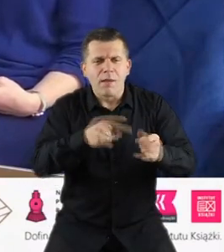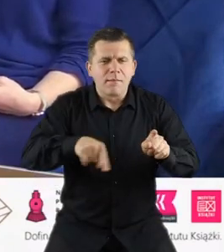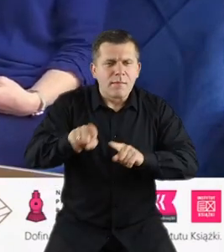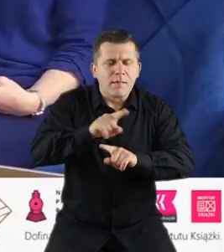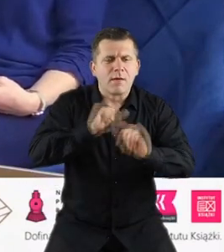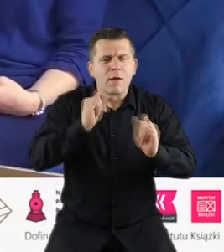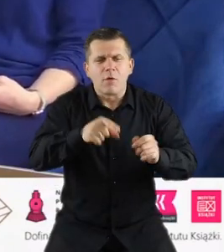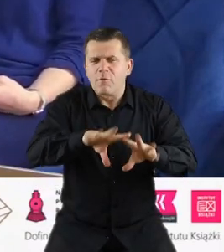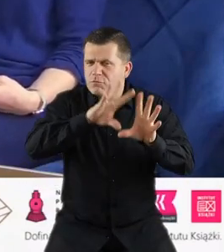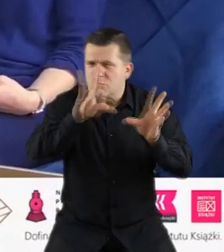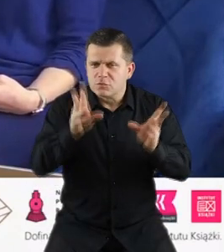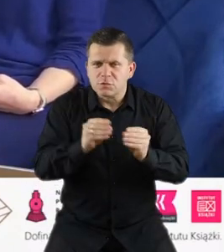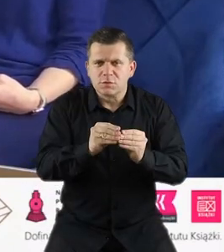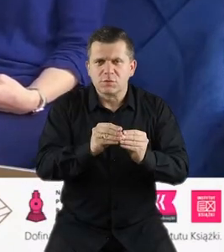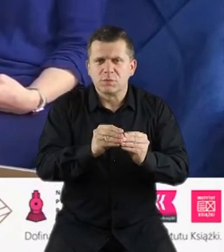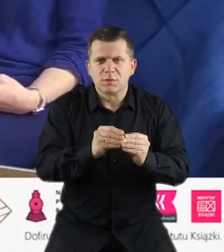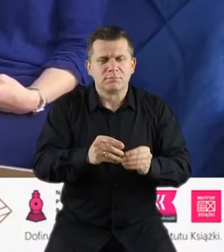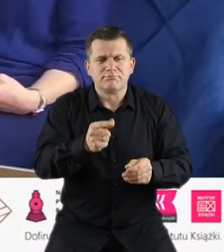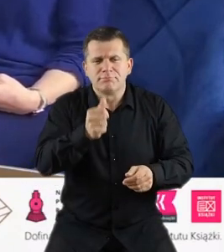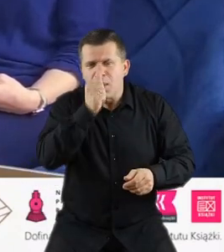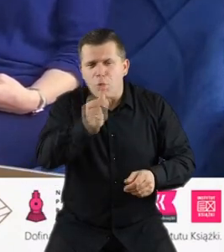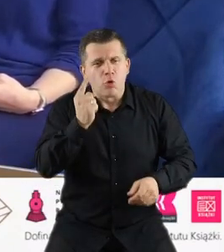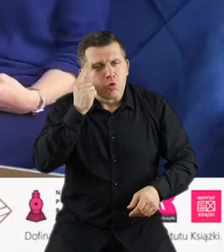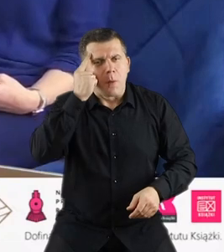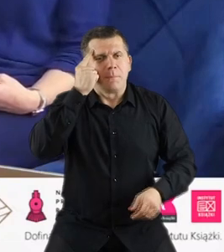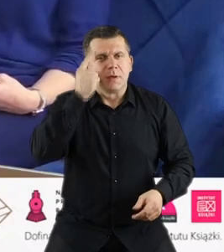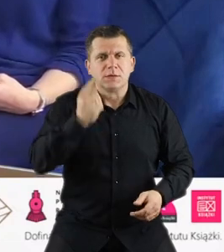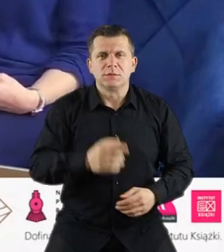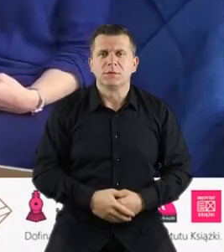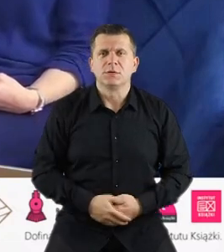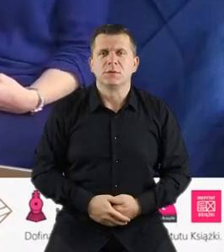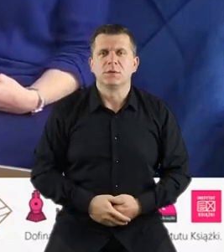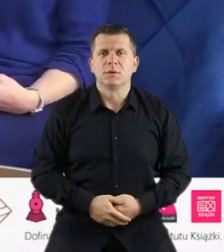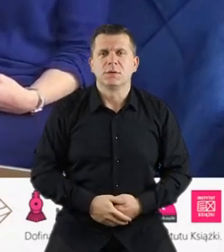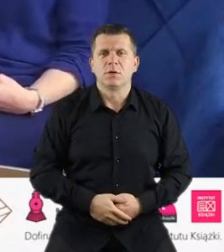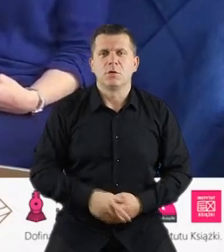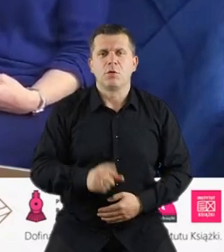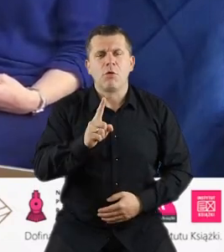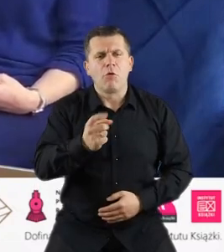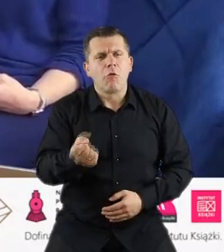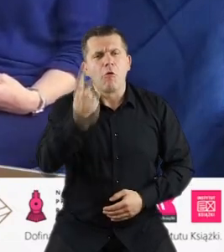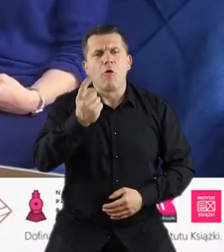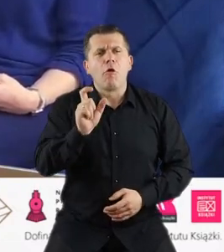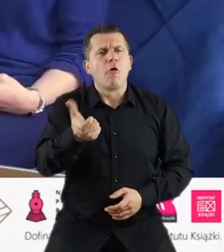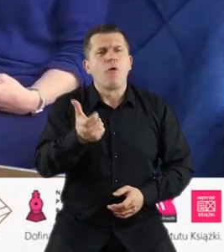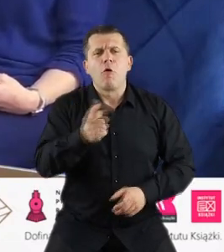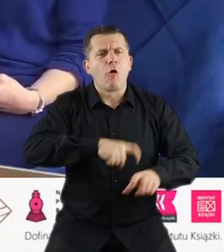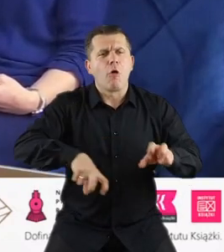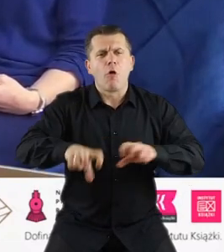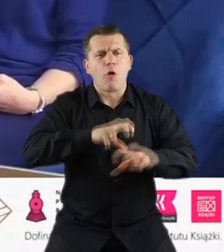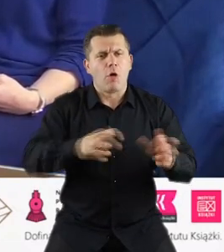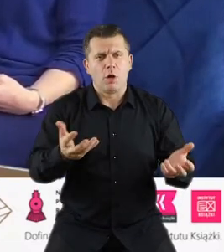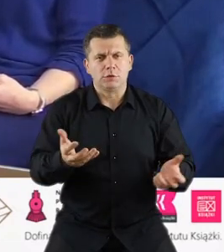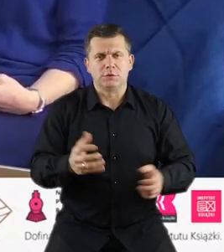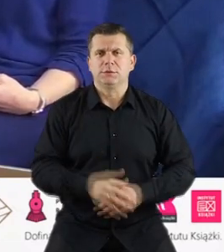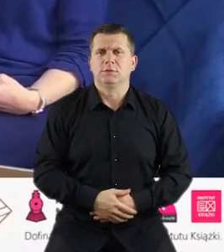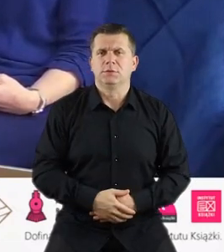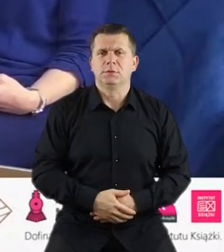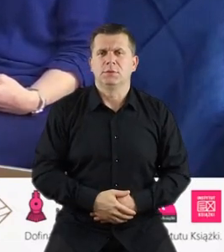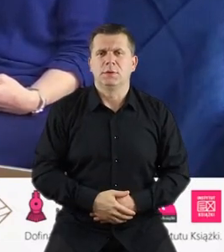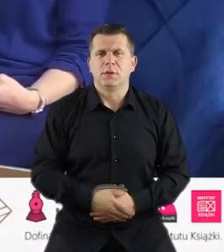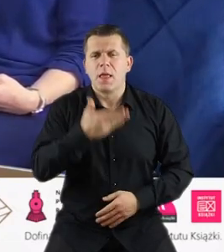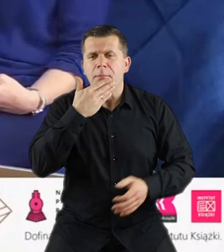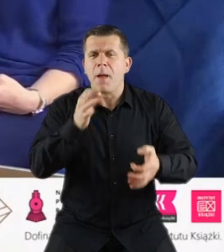nie, tego wszystkiego się człowiek nie domyśli, nie wiem, po prostu nie odgadnie, o co tak naprawdę chodzi i też